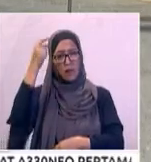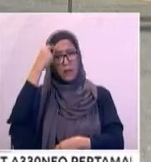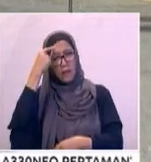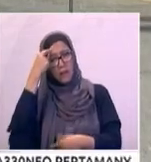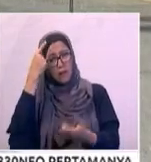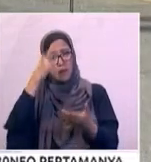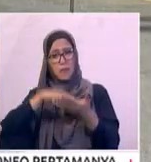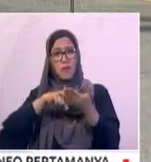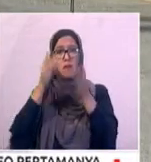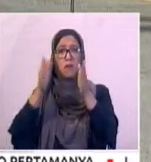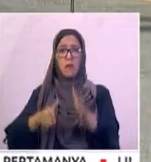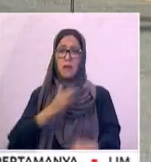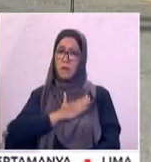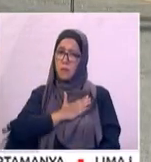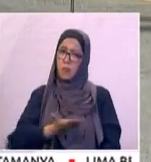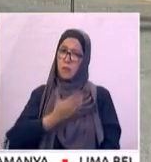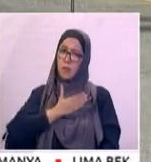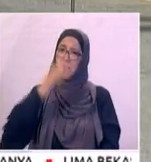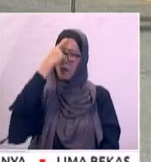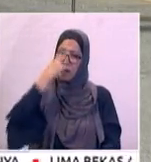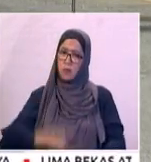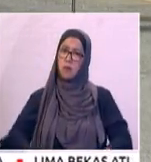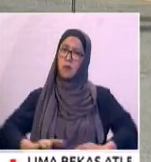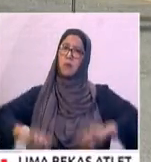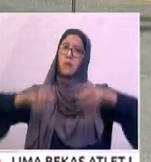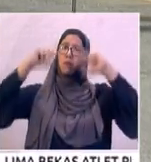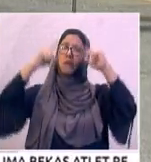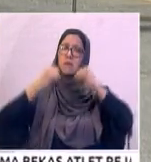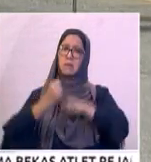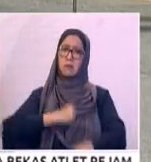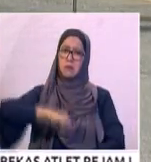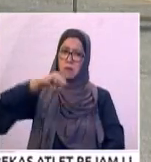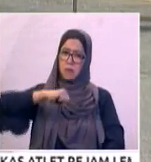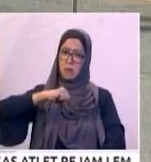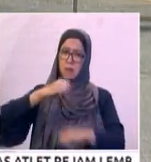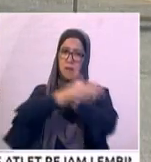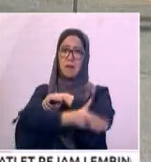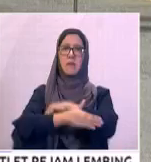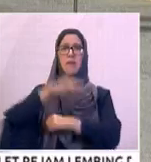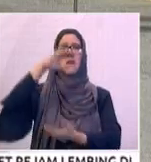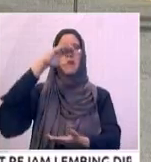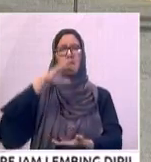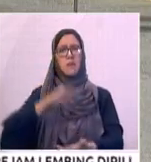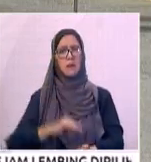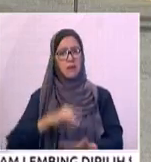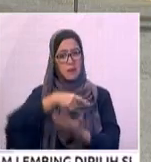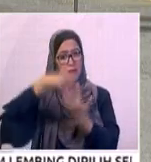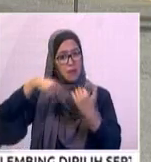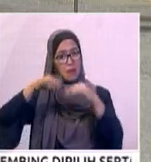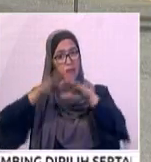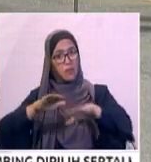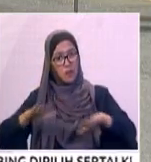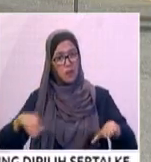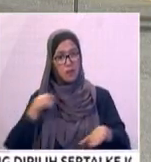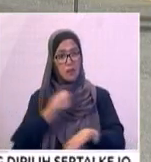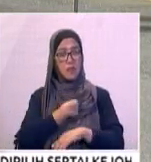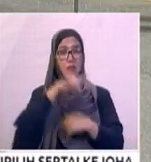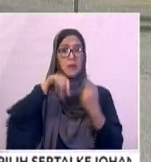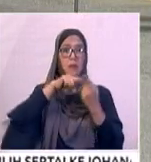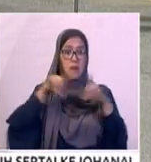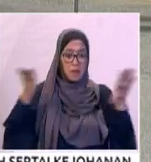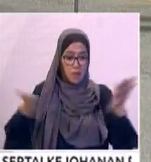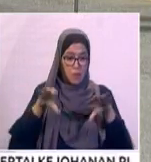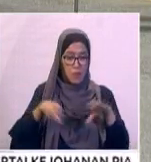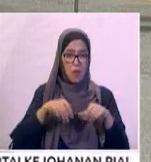berkorban untuk memartabatkan negara ni kurang dalam kalangan murid kita. Jadi bila kita menganjurkan readathon relay ini dan kita